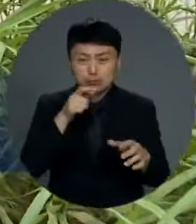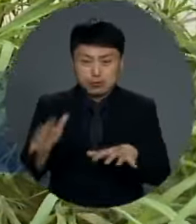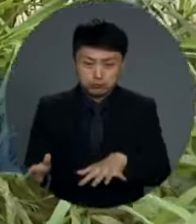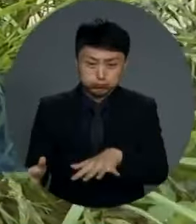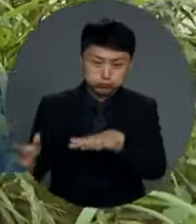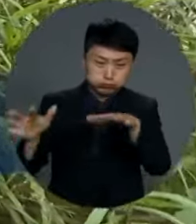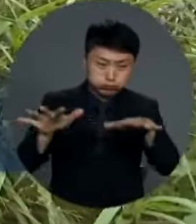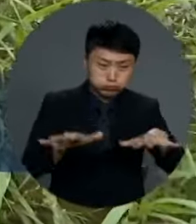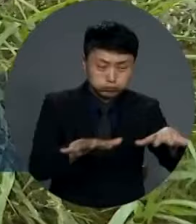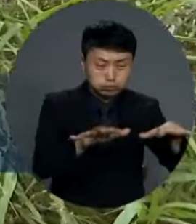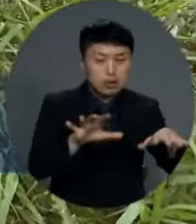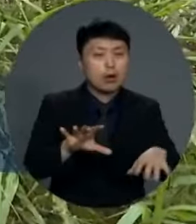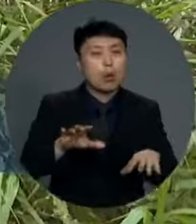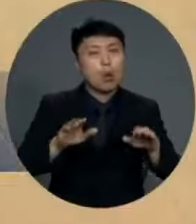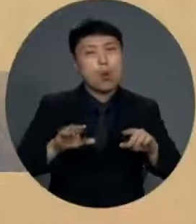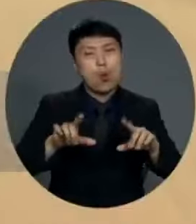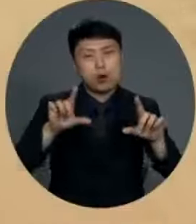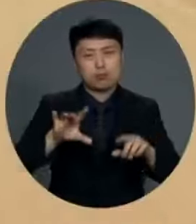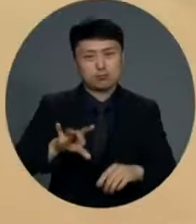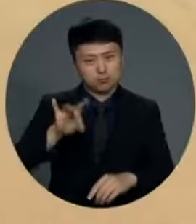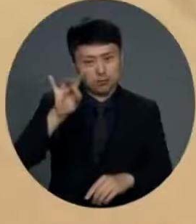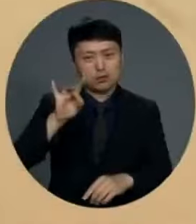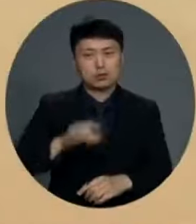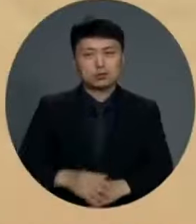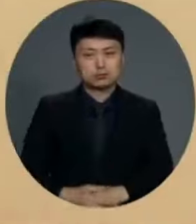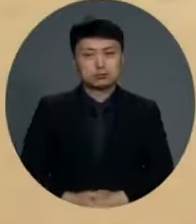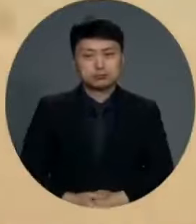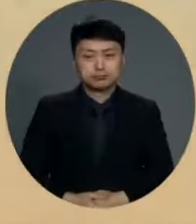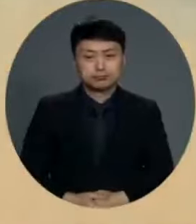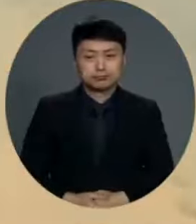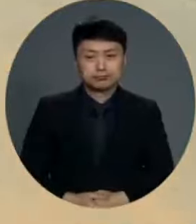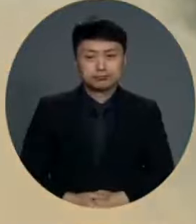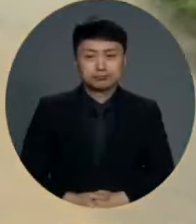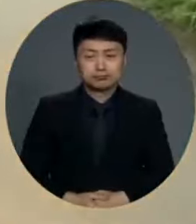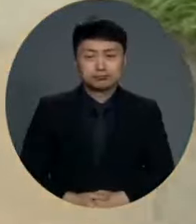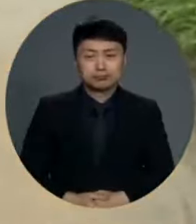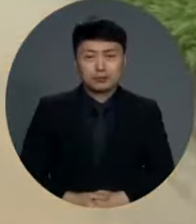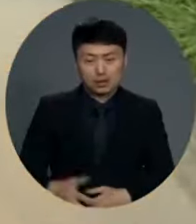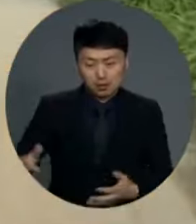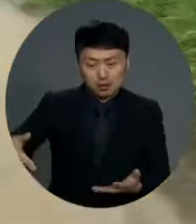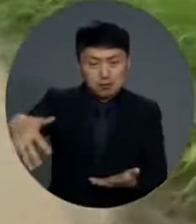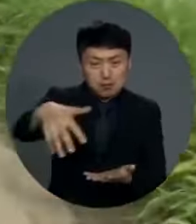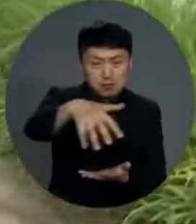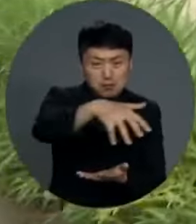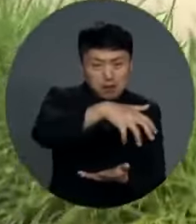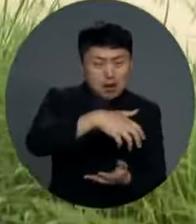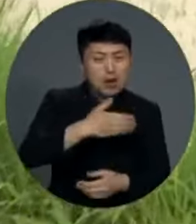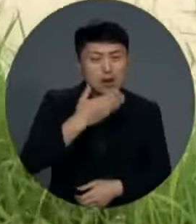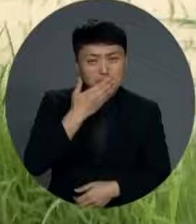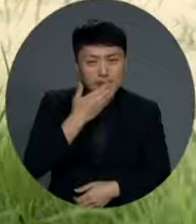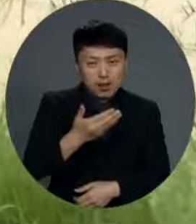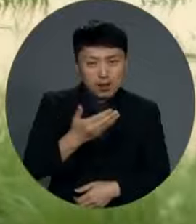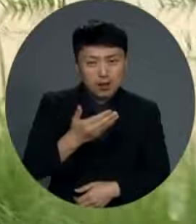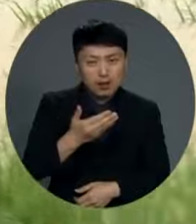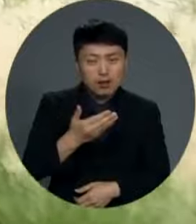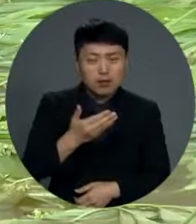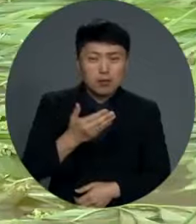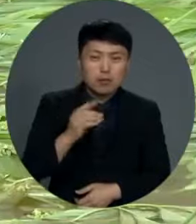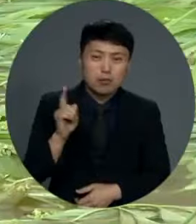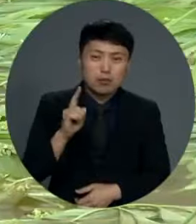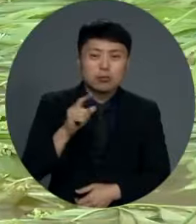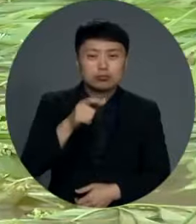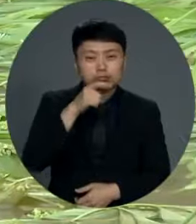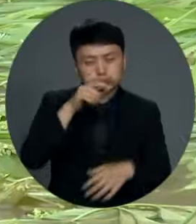건 이렇게 들어온 건 원래 처음이다. 애써 지은 농사인데 수확은 어느 정도나 가능할지 그마저도